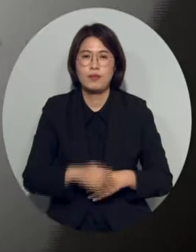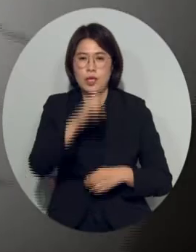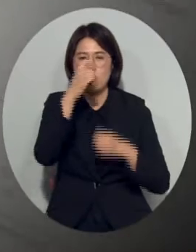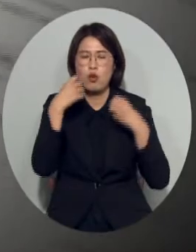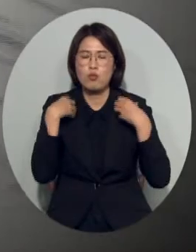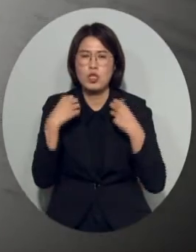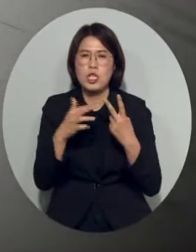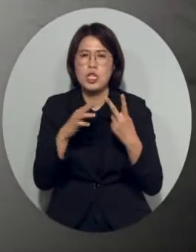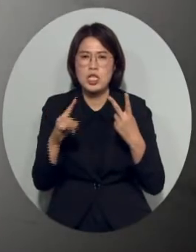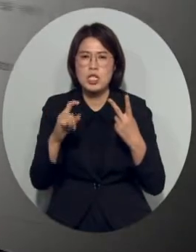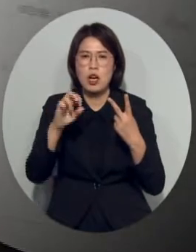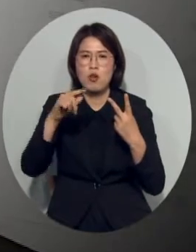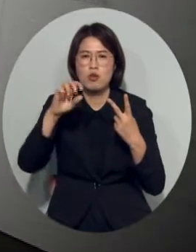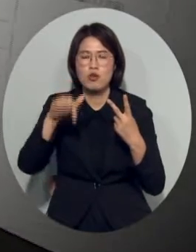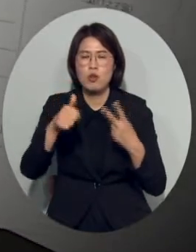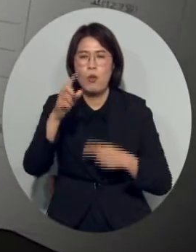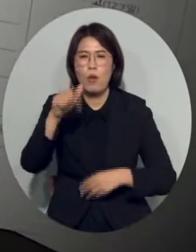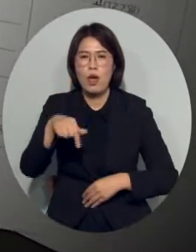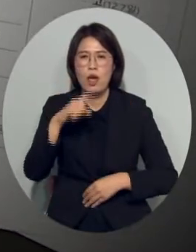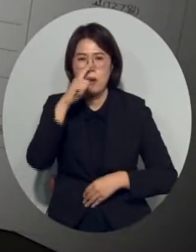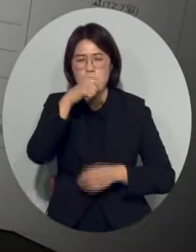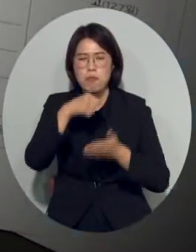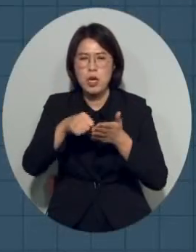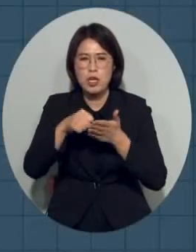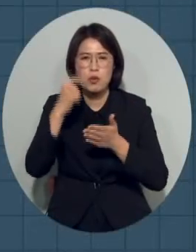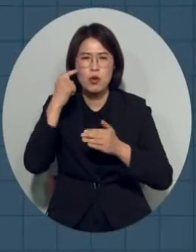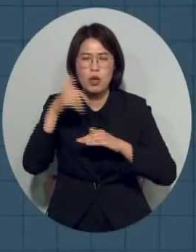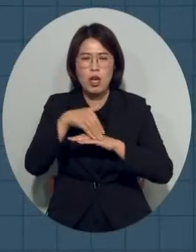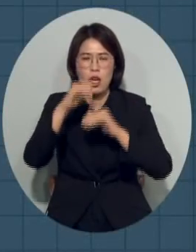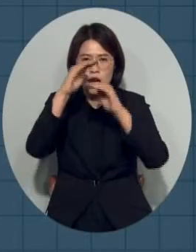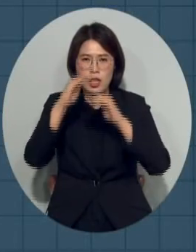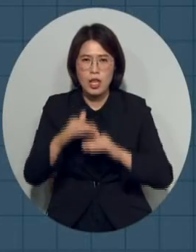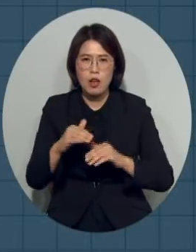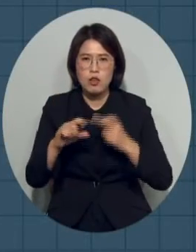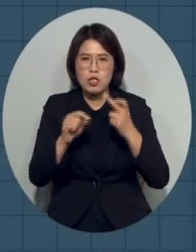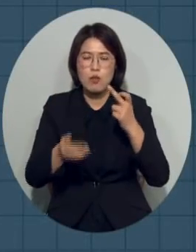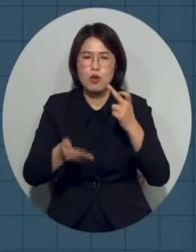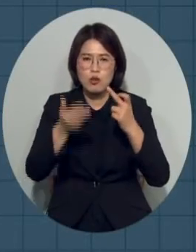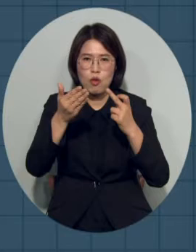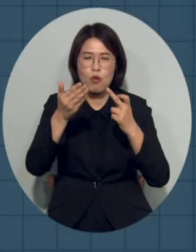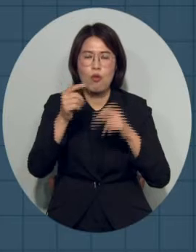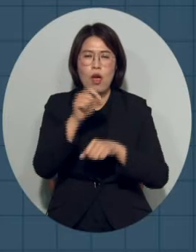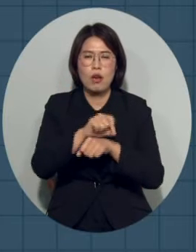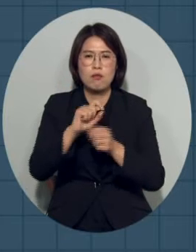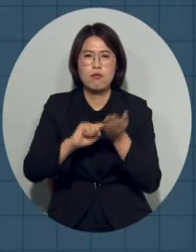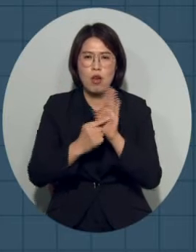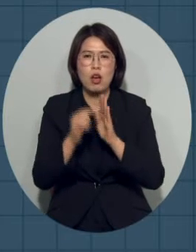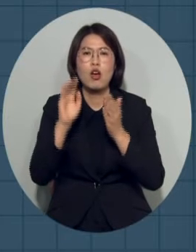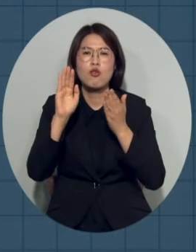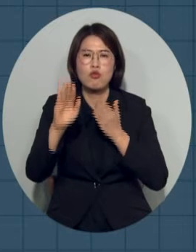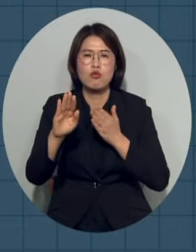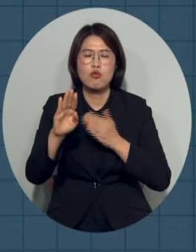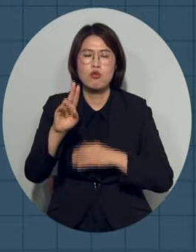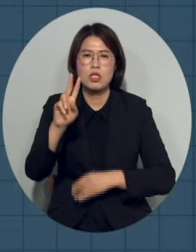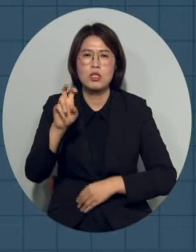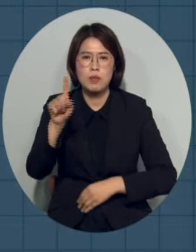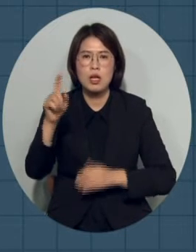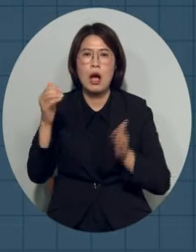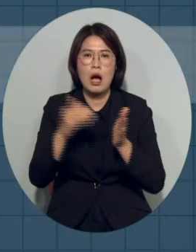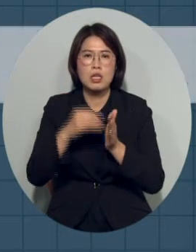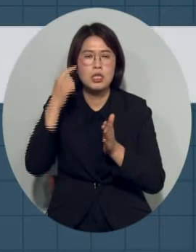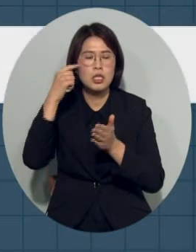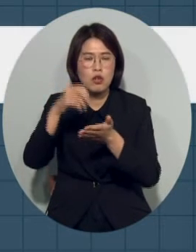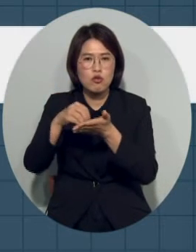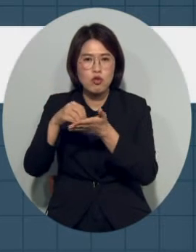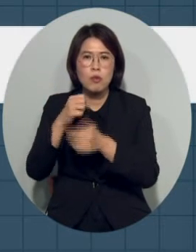정부는 제 2차 고준위방사성폐기물 계획안을 이달 초 행정예고안 뒤 21일까지 의견을 수렴하고